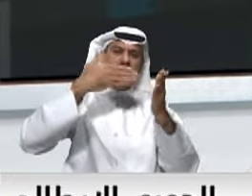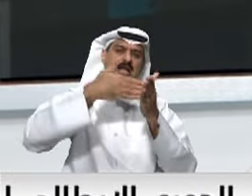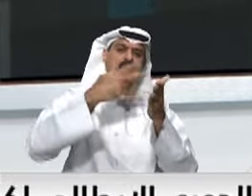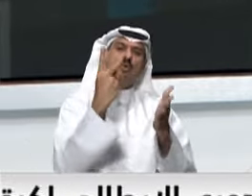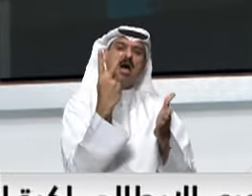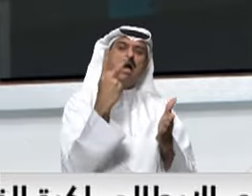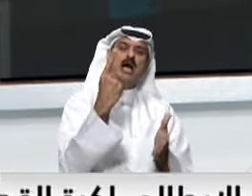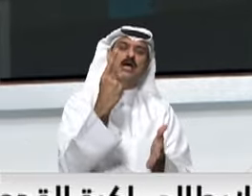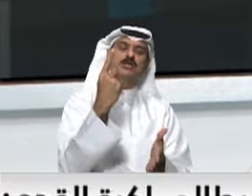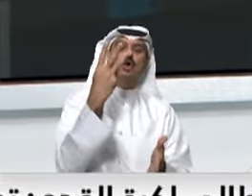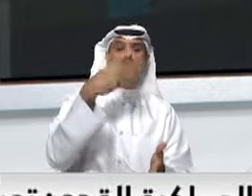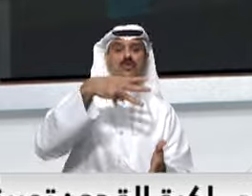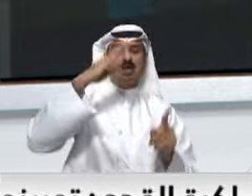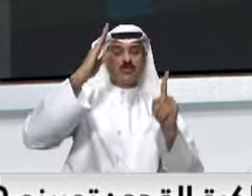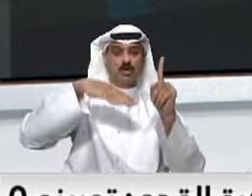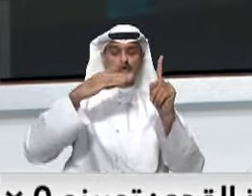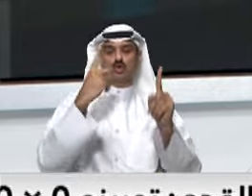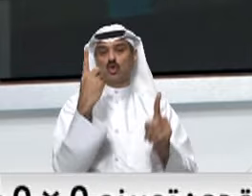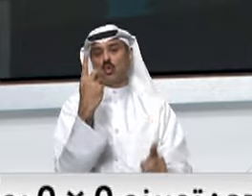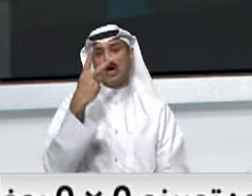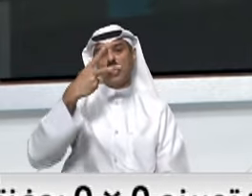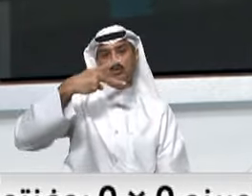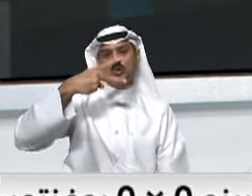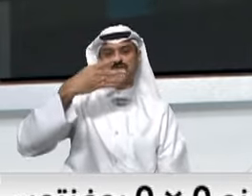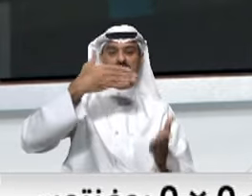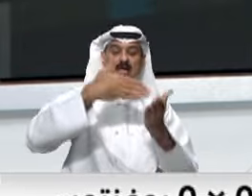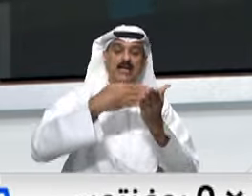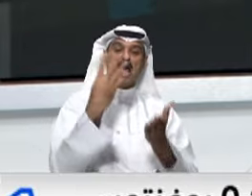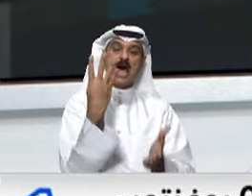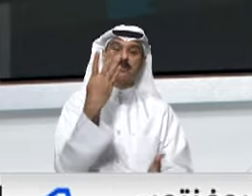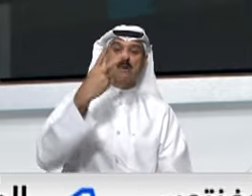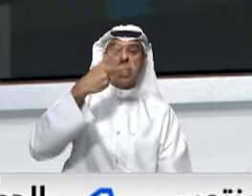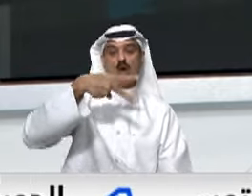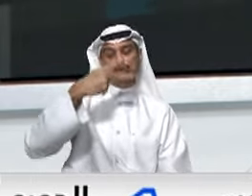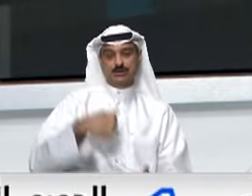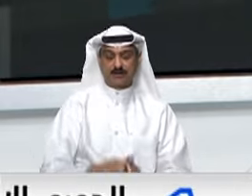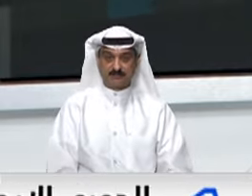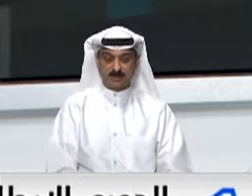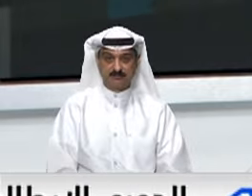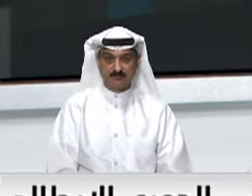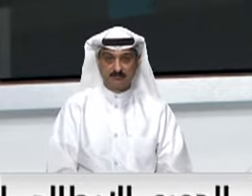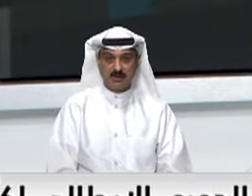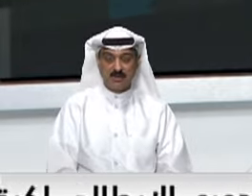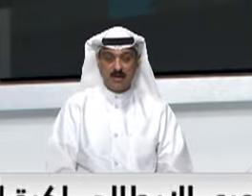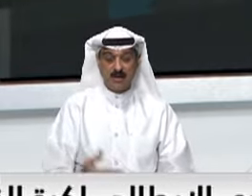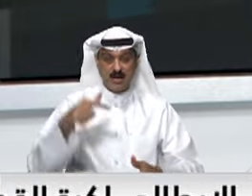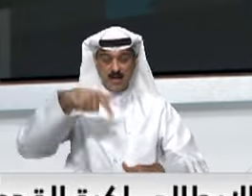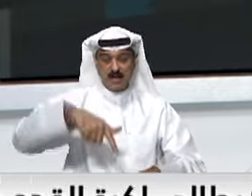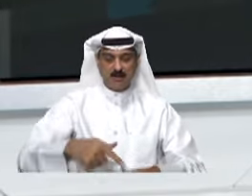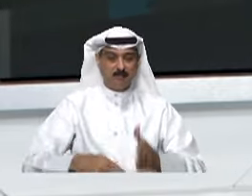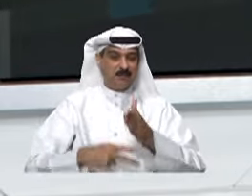مئوية، والصغرى من 21 إلى 24 درجة مئوية. كانت هذه نشرتنا الجوية، شكرا للمتابعة.